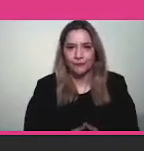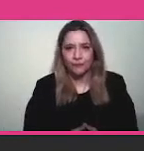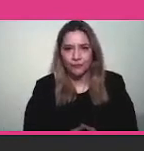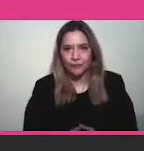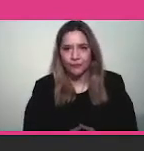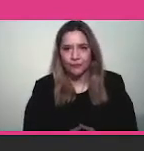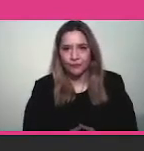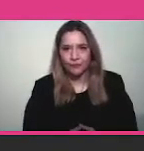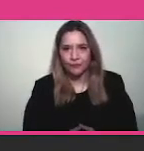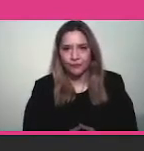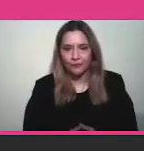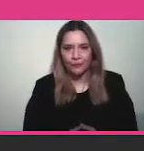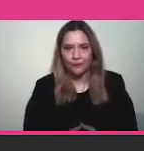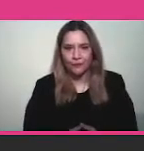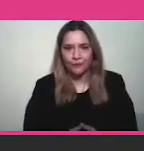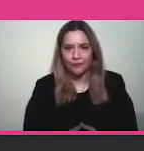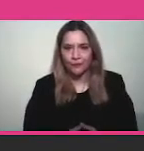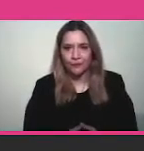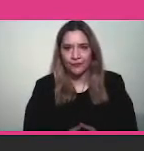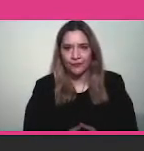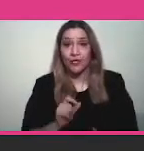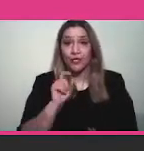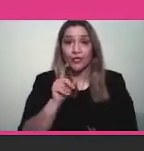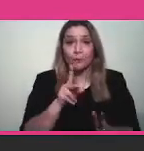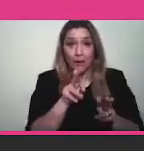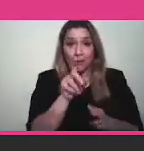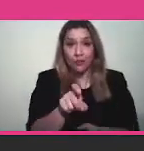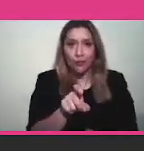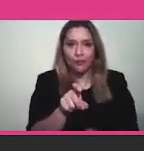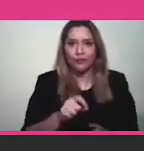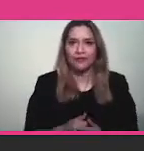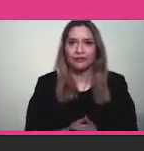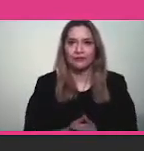Το αριστερό έχω πατήσει. Stop. Stop.